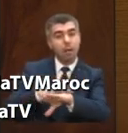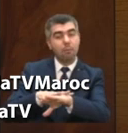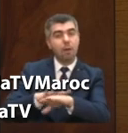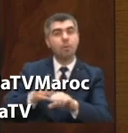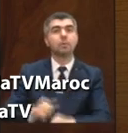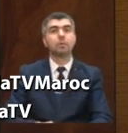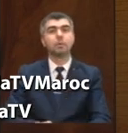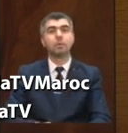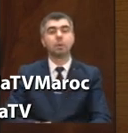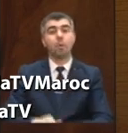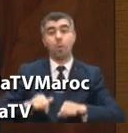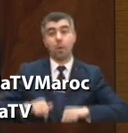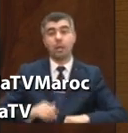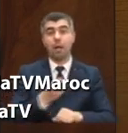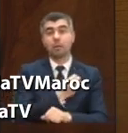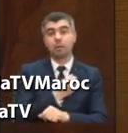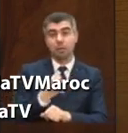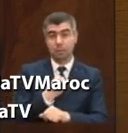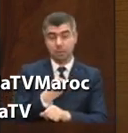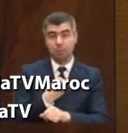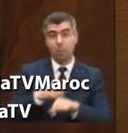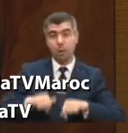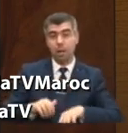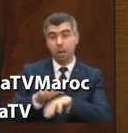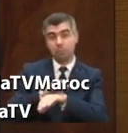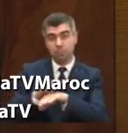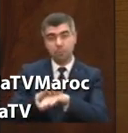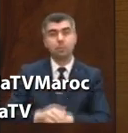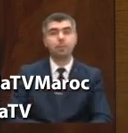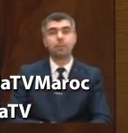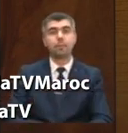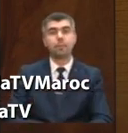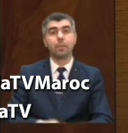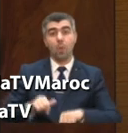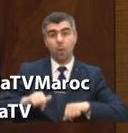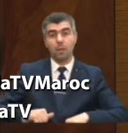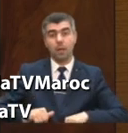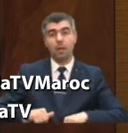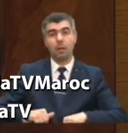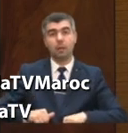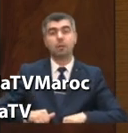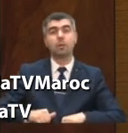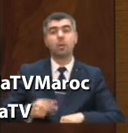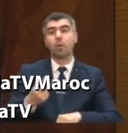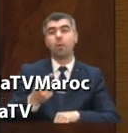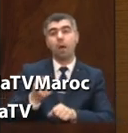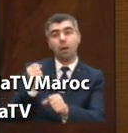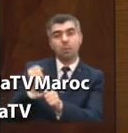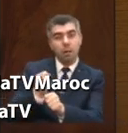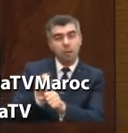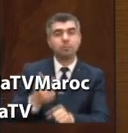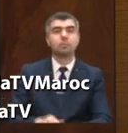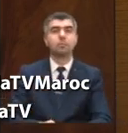وتضم ممثلين عن وزارة الصحة إضافة إلى ممثلين عن وزارة الداخلية، هناك ممثلين عن وزارة الصحة ووزارة الشغل والإدماج